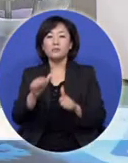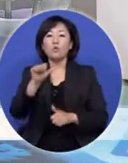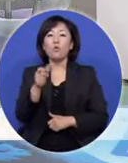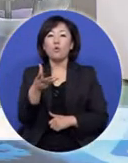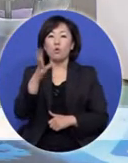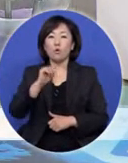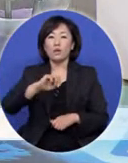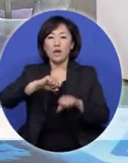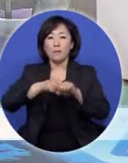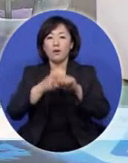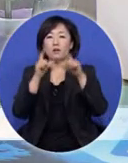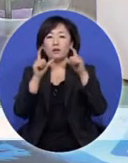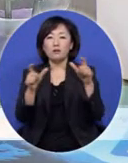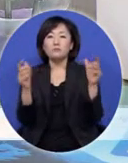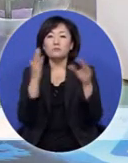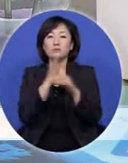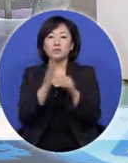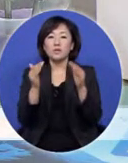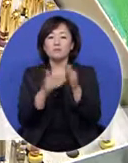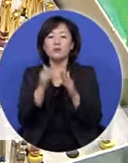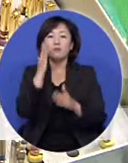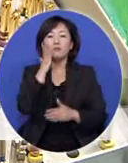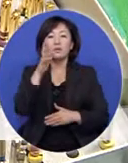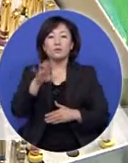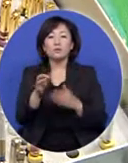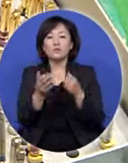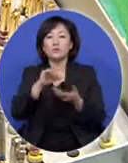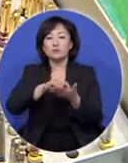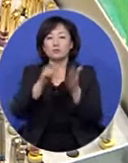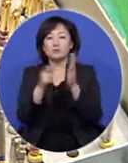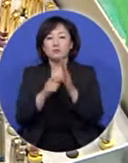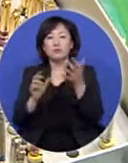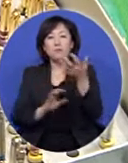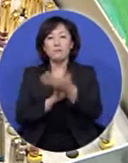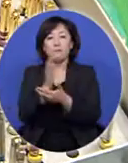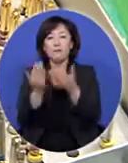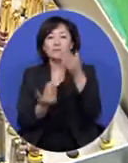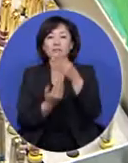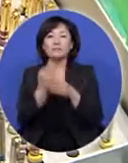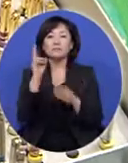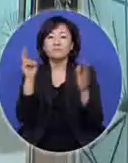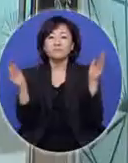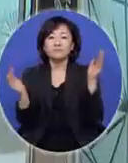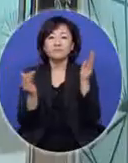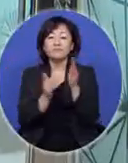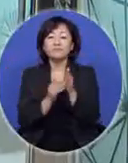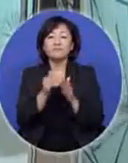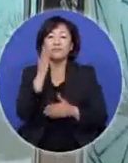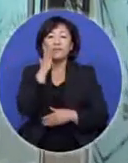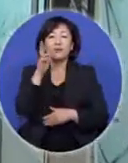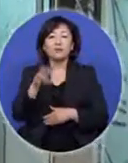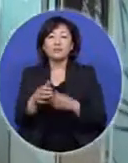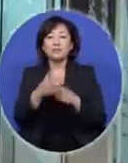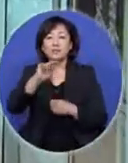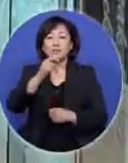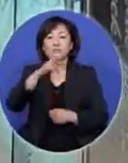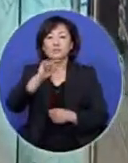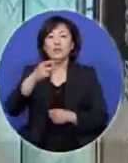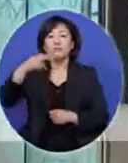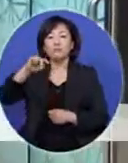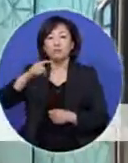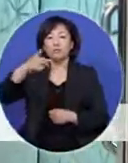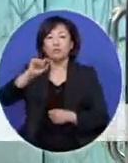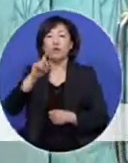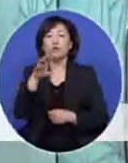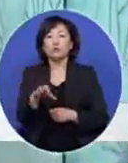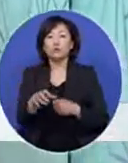5억 원의 과징금을 부과하면서 울산 지역에도 적지 않은 파장이 일고 있습니다. 울산에서는 삼산동 한 곳과 무거동